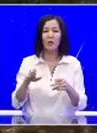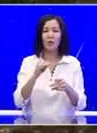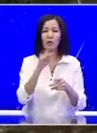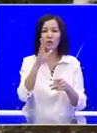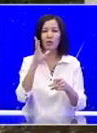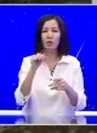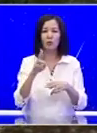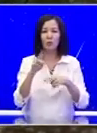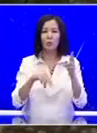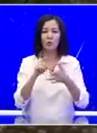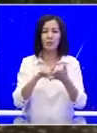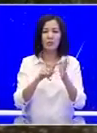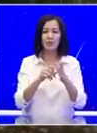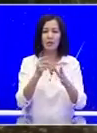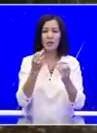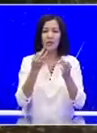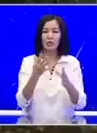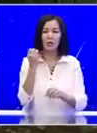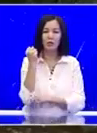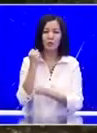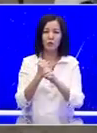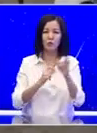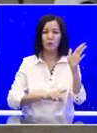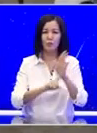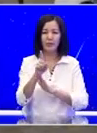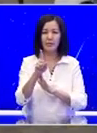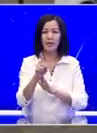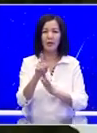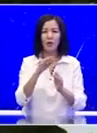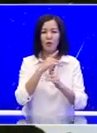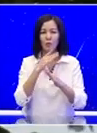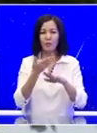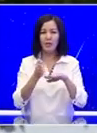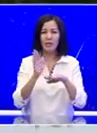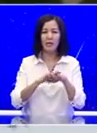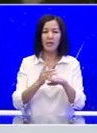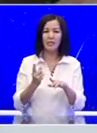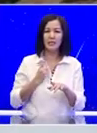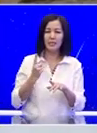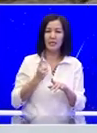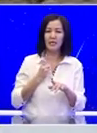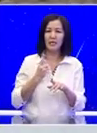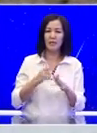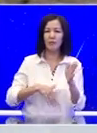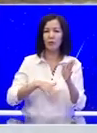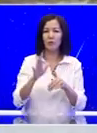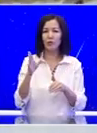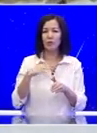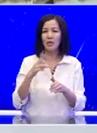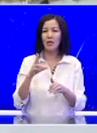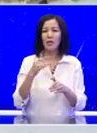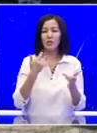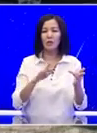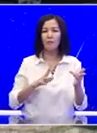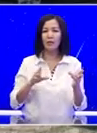Жетісу кеңшарында құрылыс цехының жұмысшысы болып бастады. Сан белестен өтіп іскерлігімен танылды. Жамбыл Қарасай аудандарында